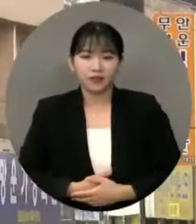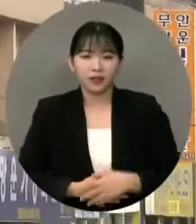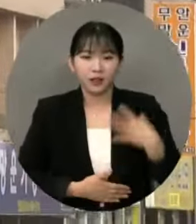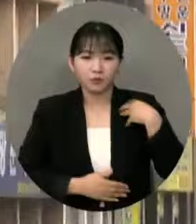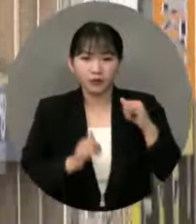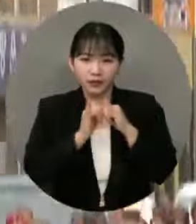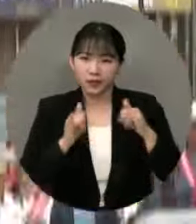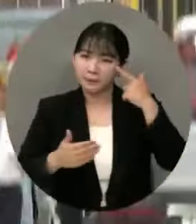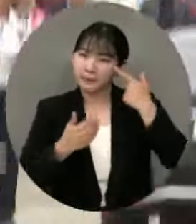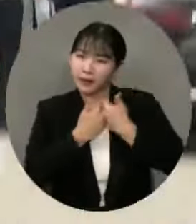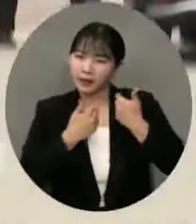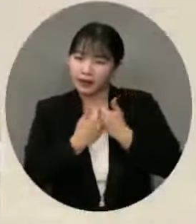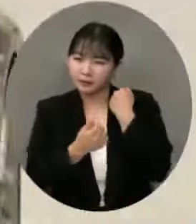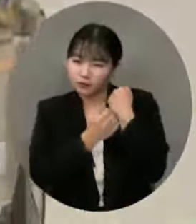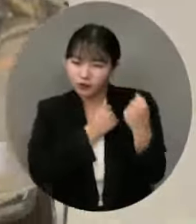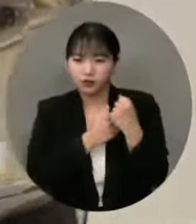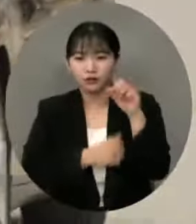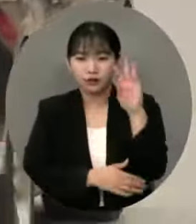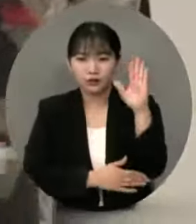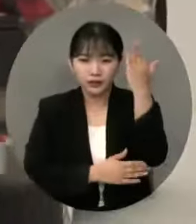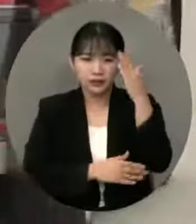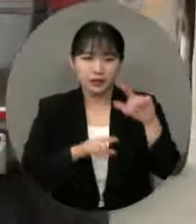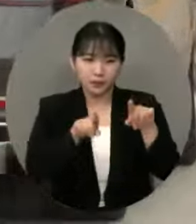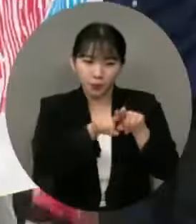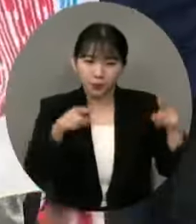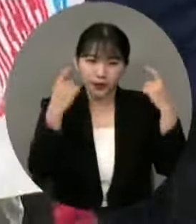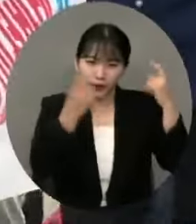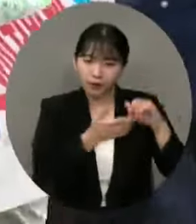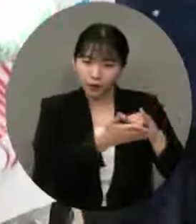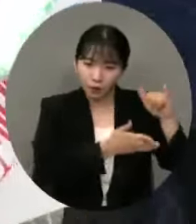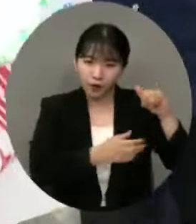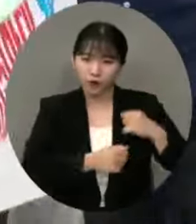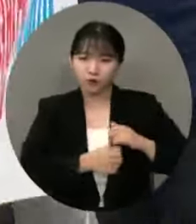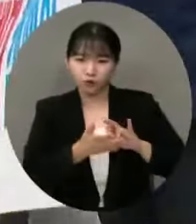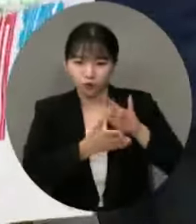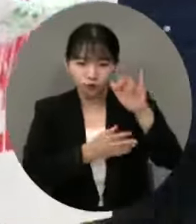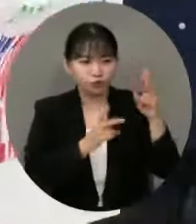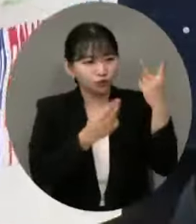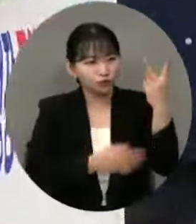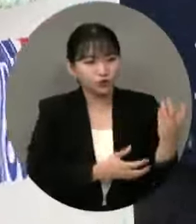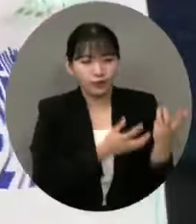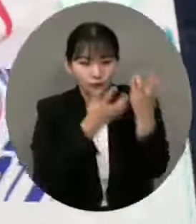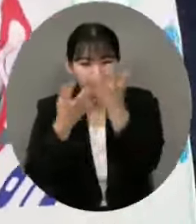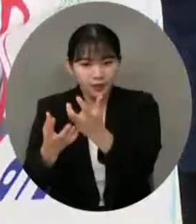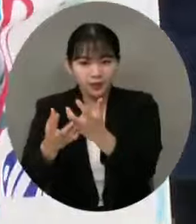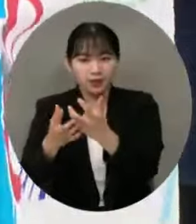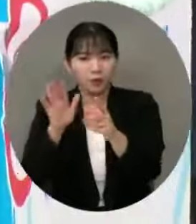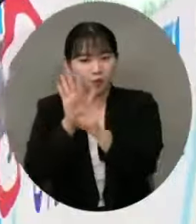무안 주민들의 반발에도 광주시는 민간 군 공항 무안 이전 홍보 캠페인을